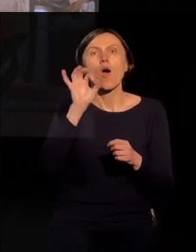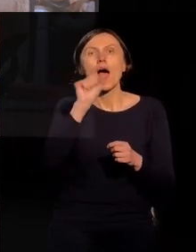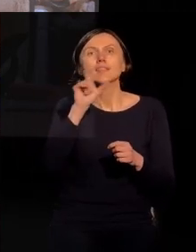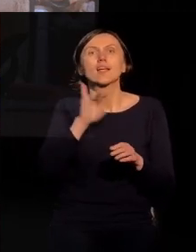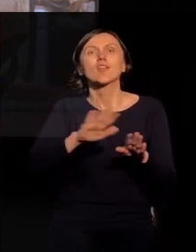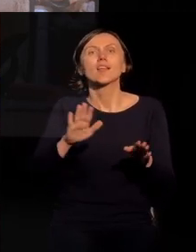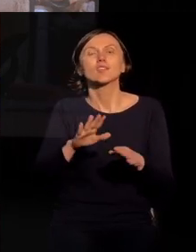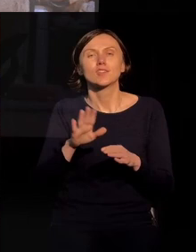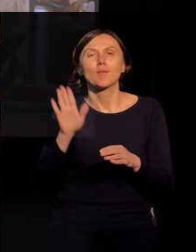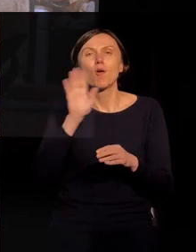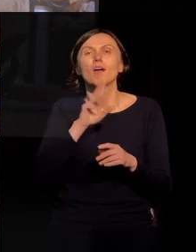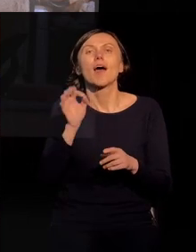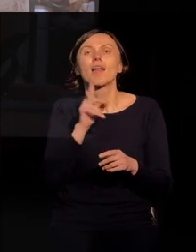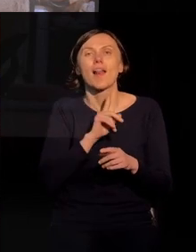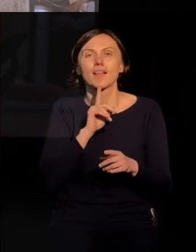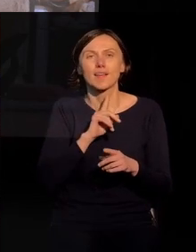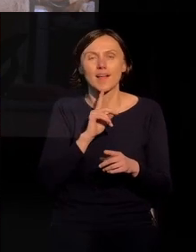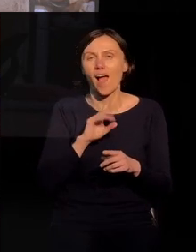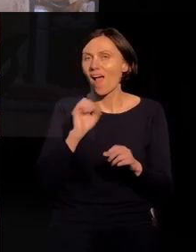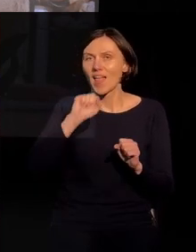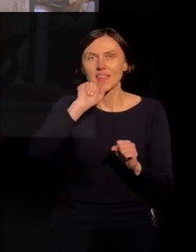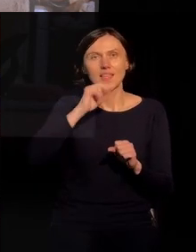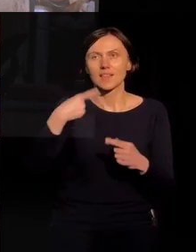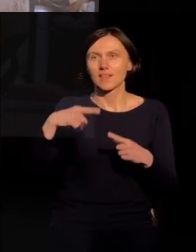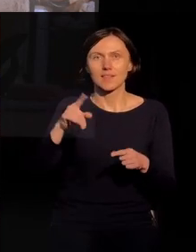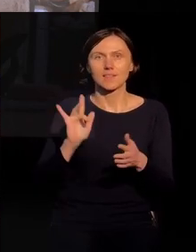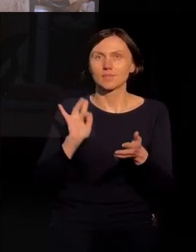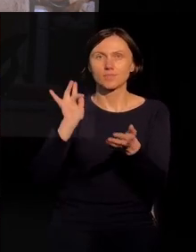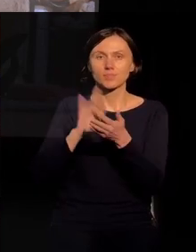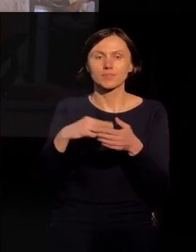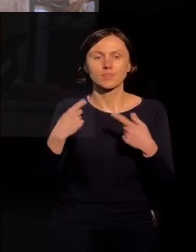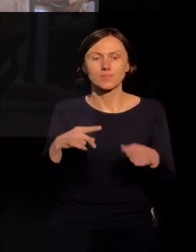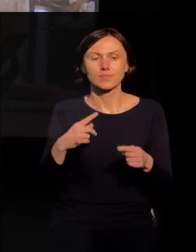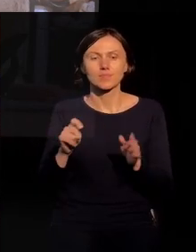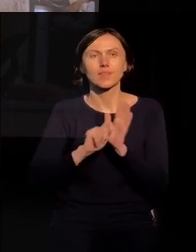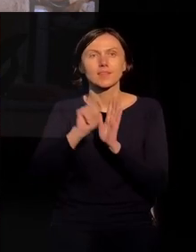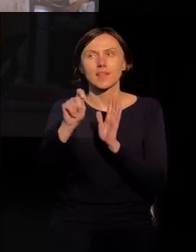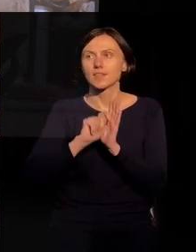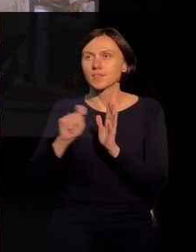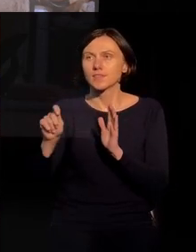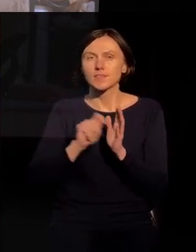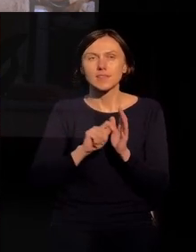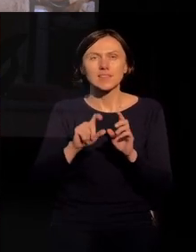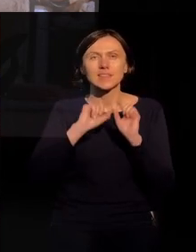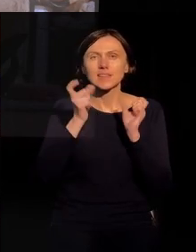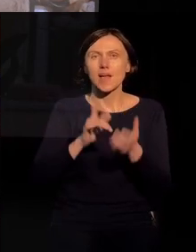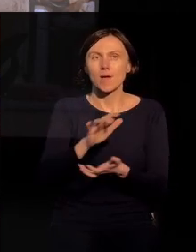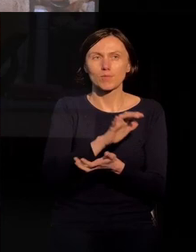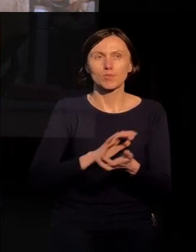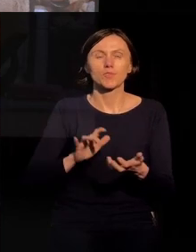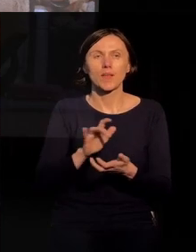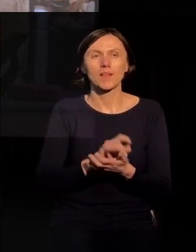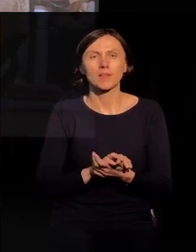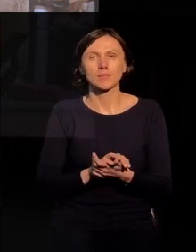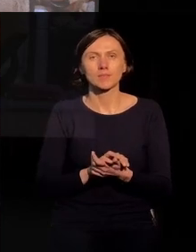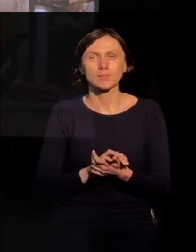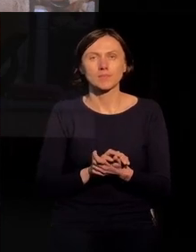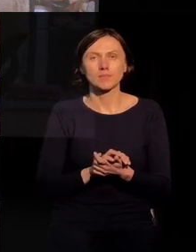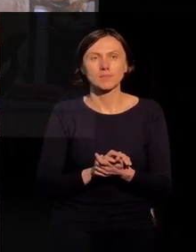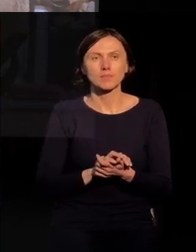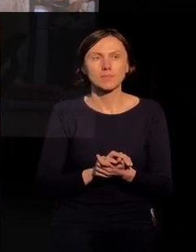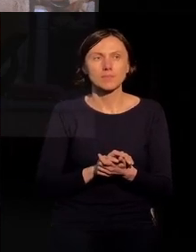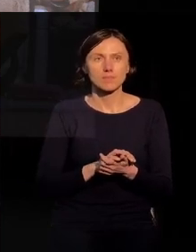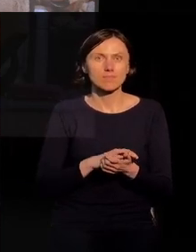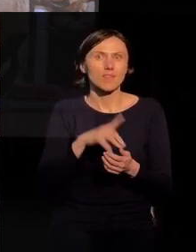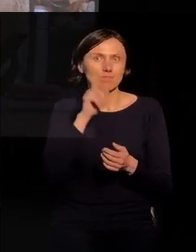dzieci bożych. Nigdy tam jednak nie dotarł. Zjeździł za to cały świat. Wędrowne